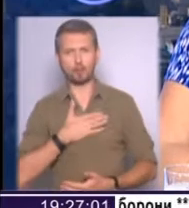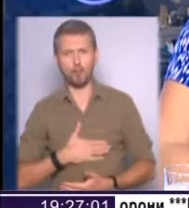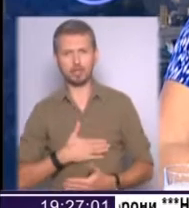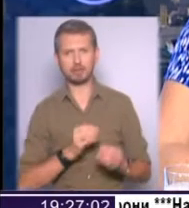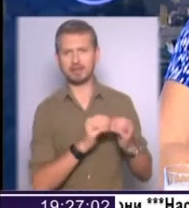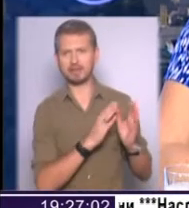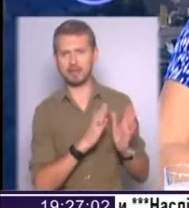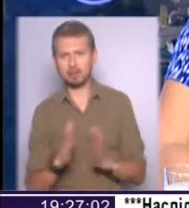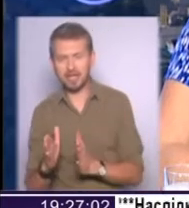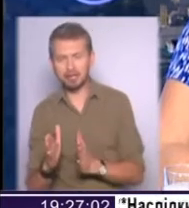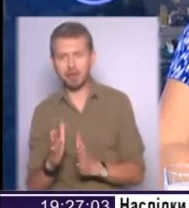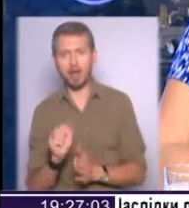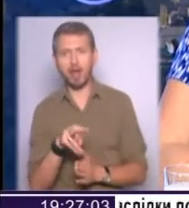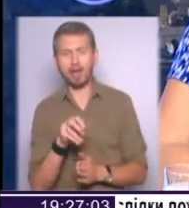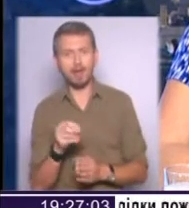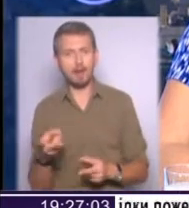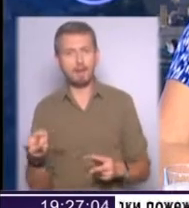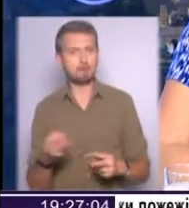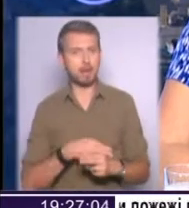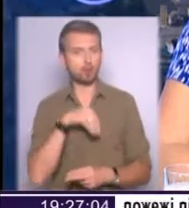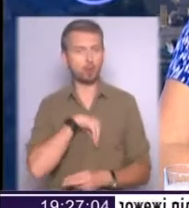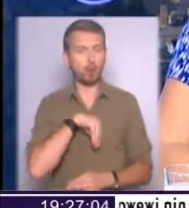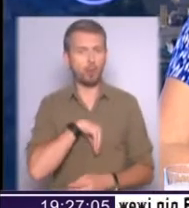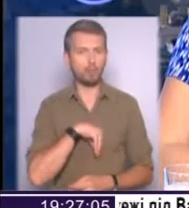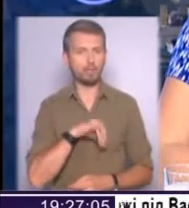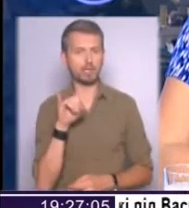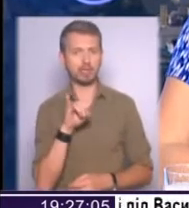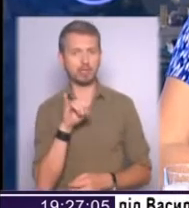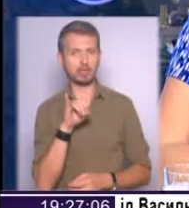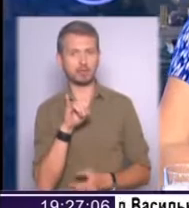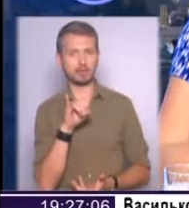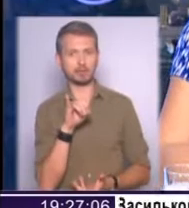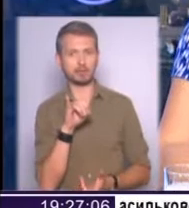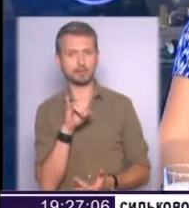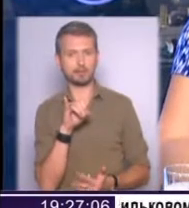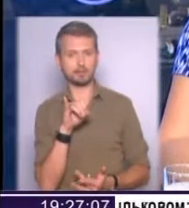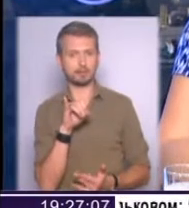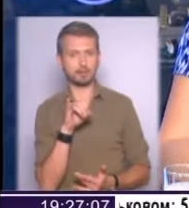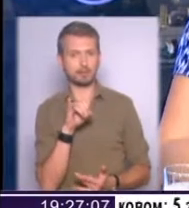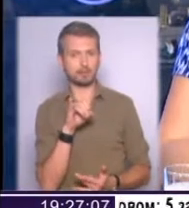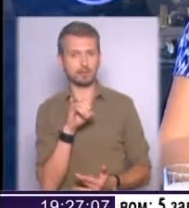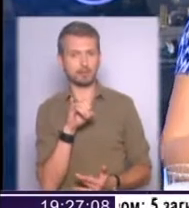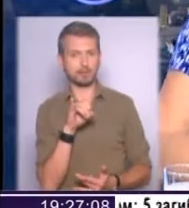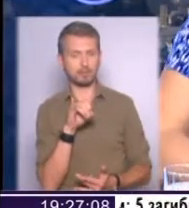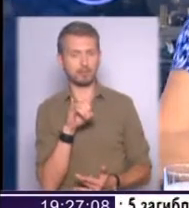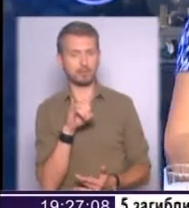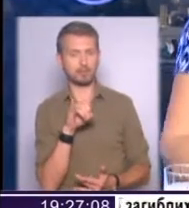стабільними, але бездуховними і людьми, які